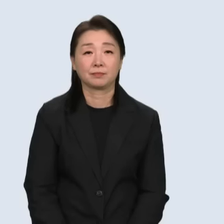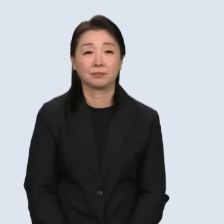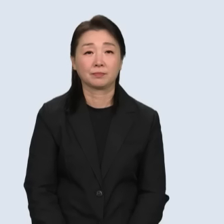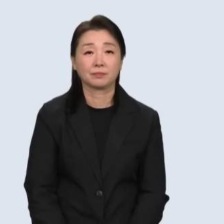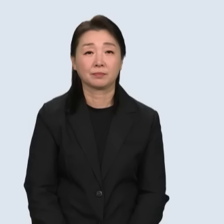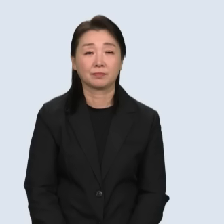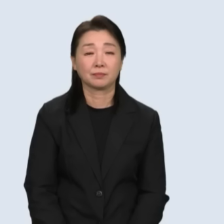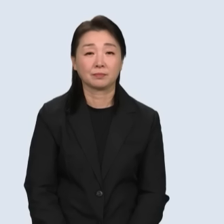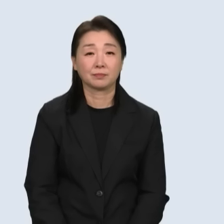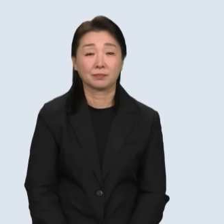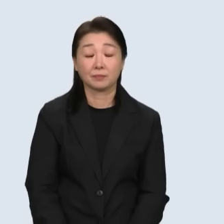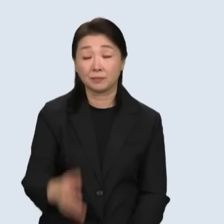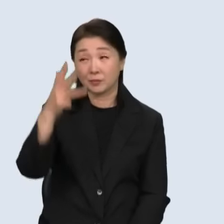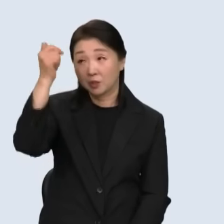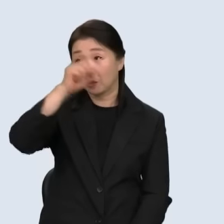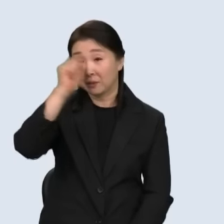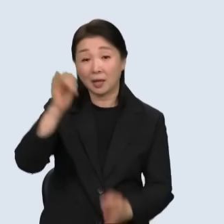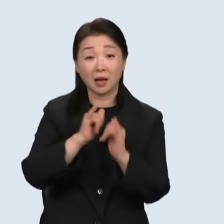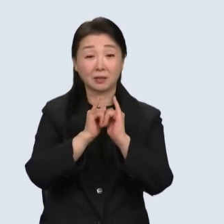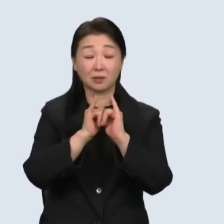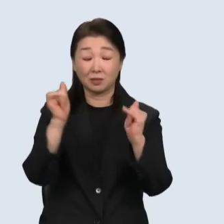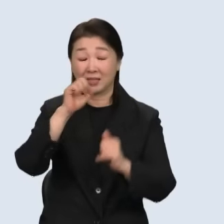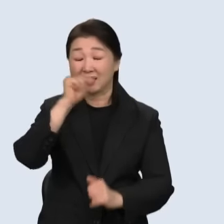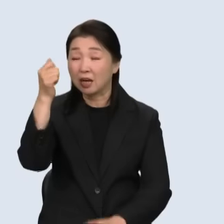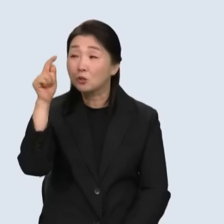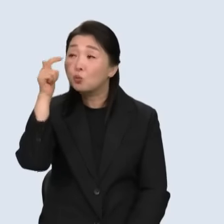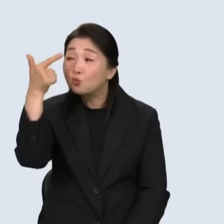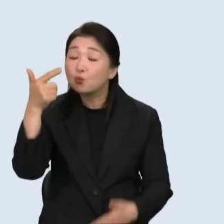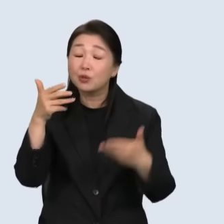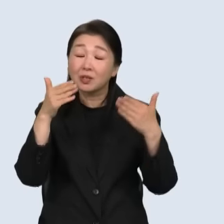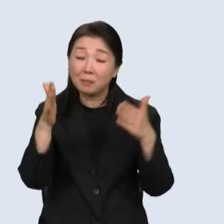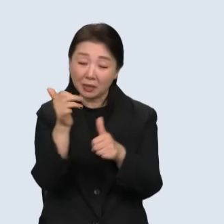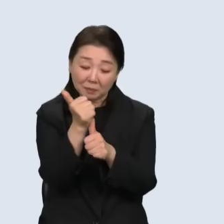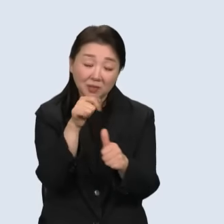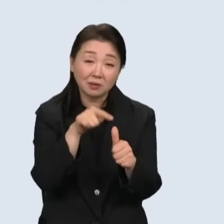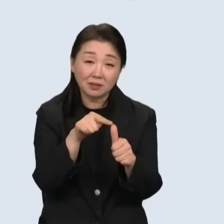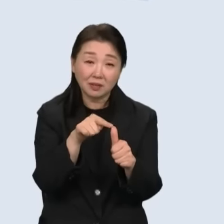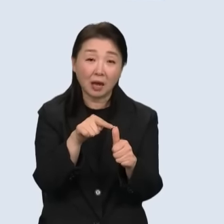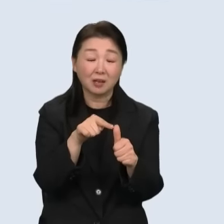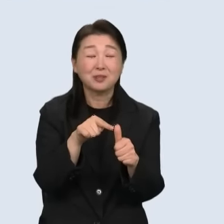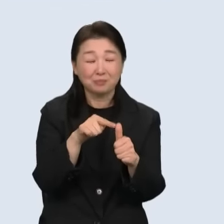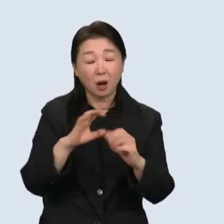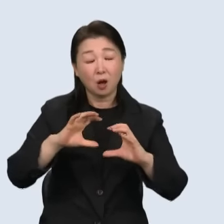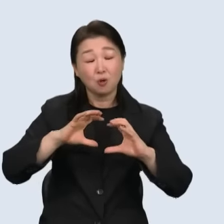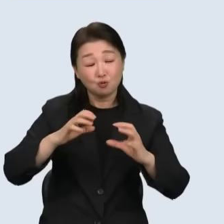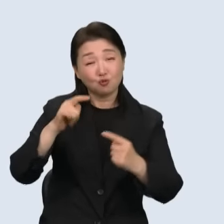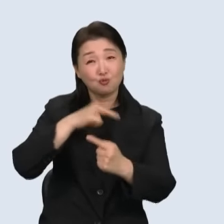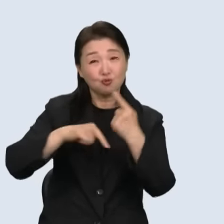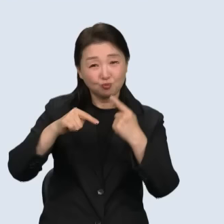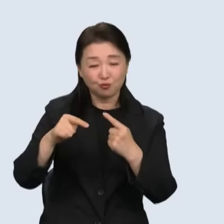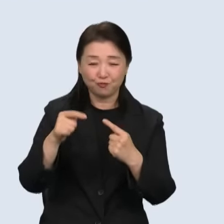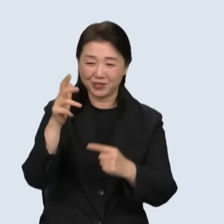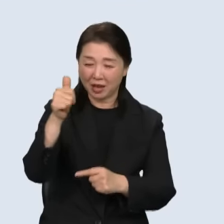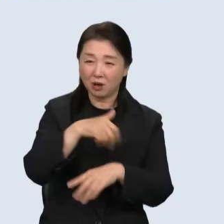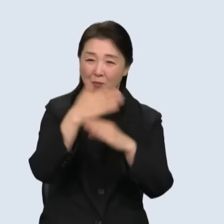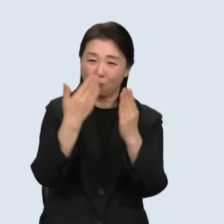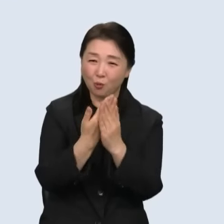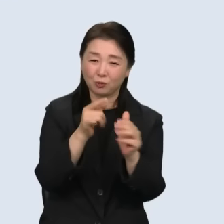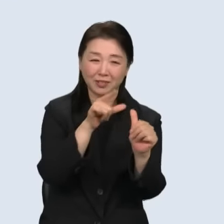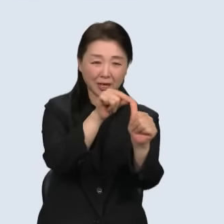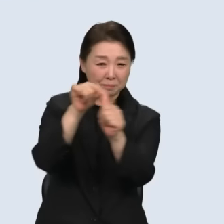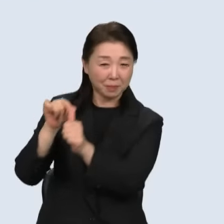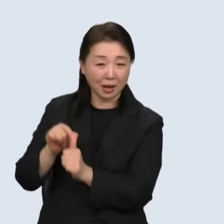전해드립니다 트럼프 당선인은 당선 엿세 만에 비서실장부터 국무 장관까지 인선 작업에 속도를 내고